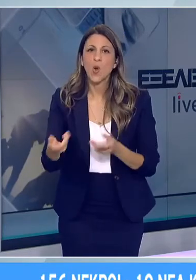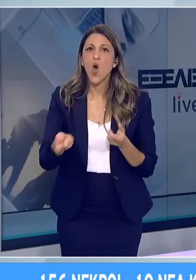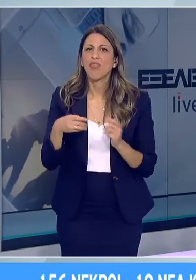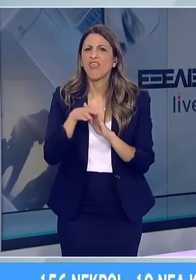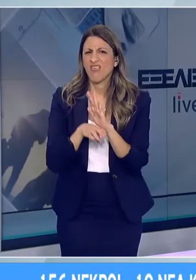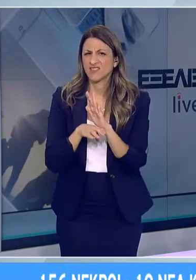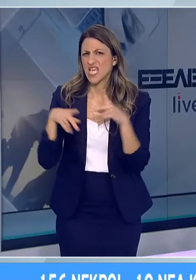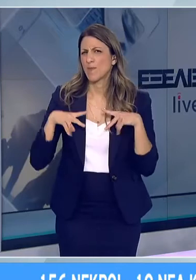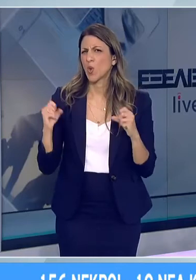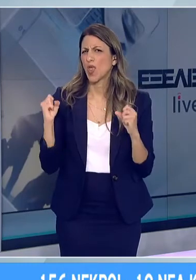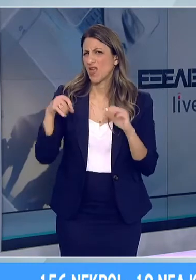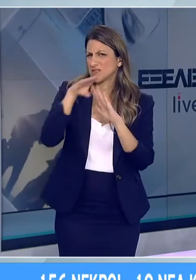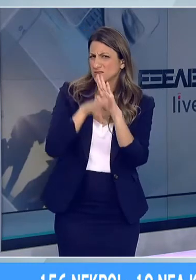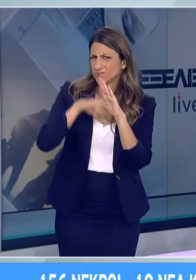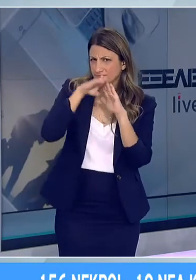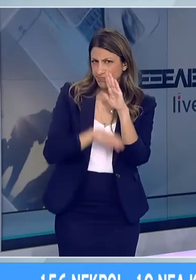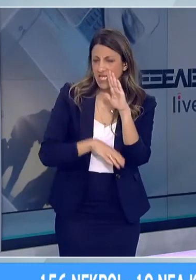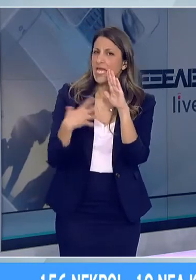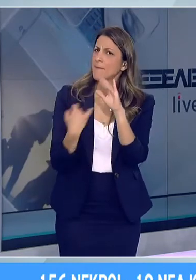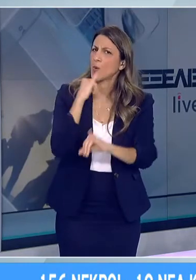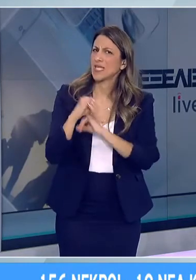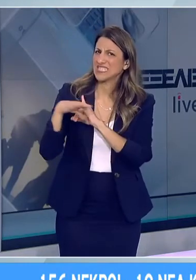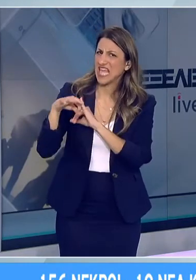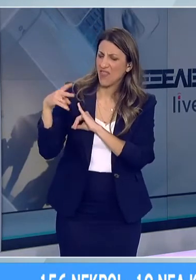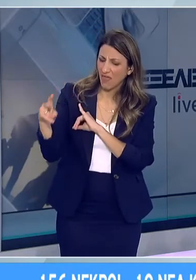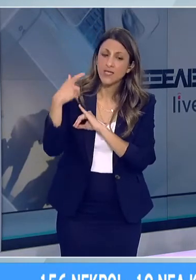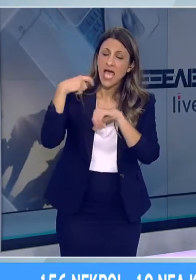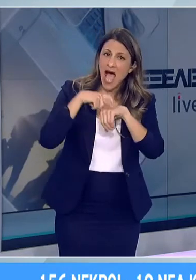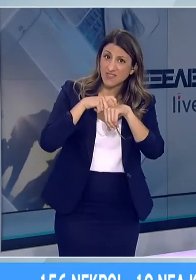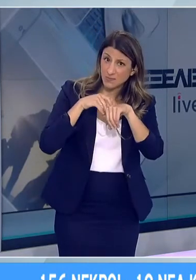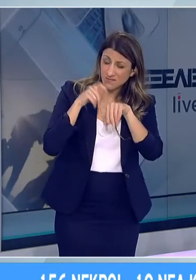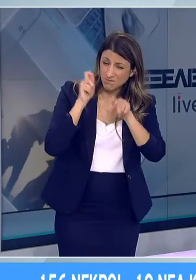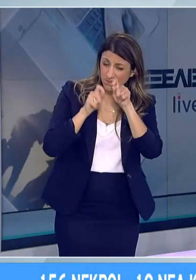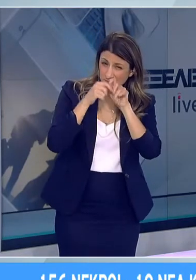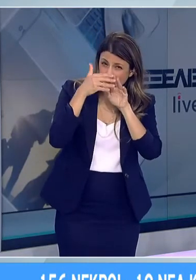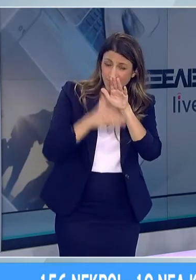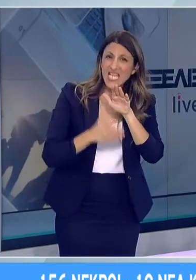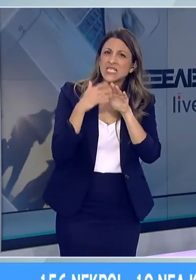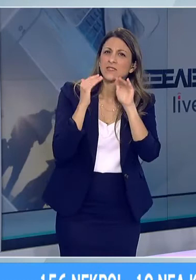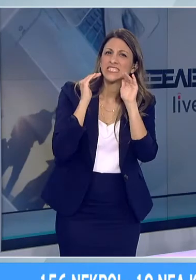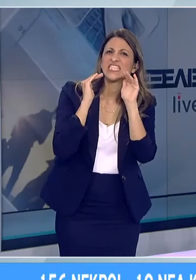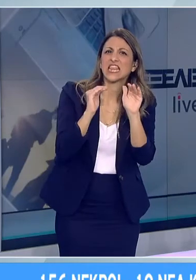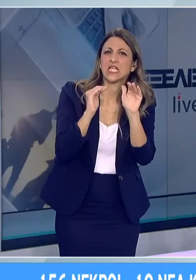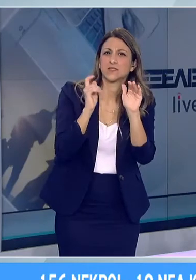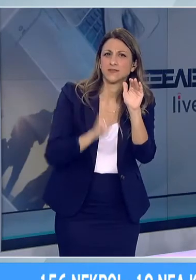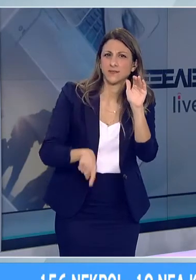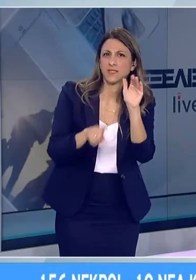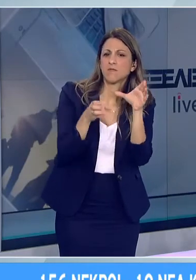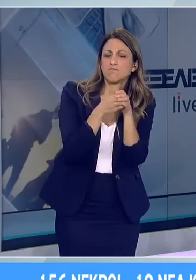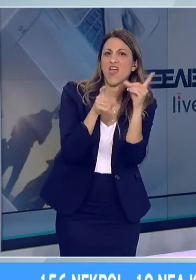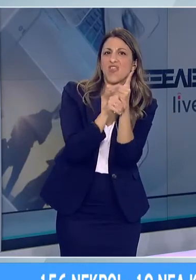που έχει εκδώσει το Υπουργείο Υγείας Αναλυτικές και είναι στην ιστοσελίδα του. Προωθείται η συντήρηση από